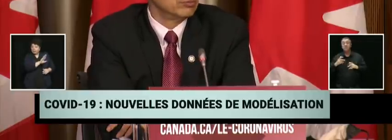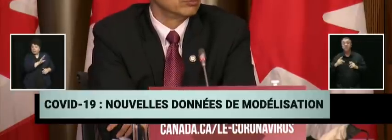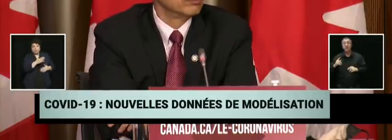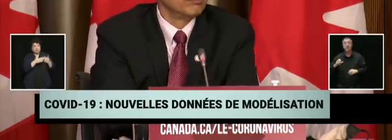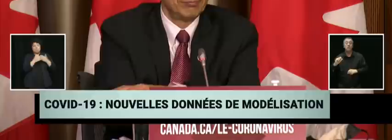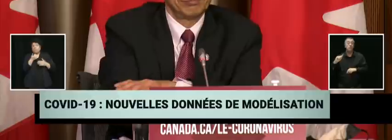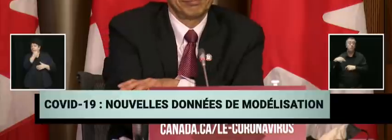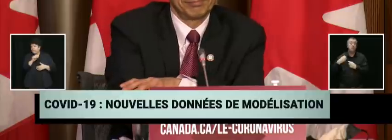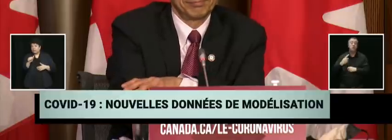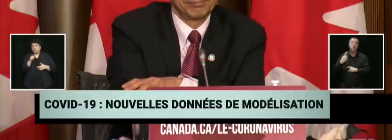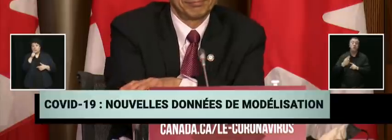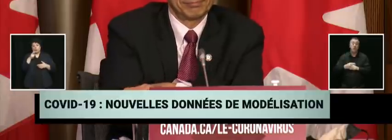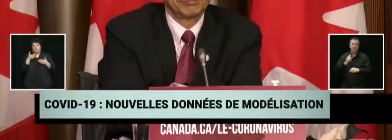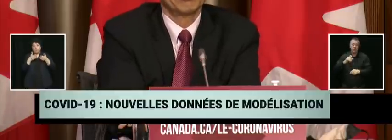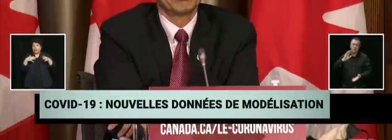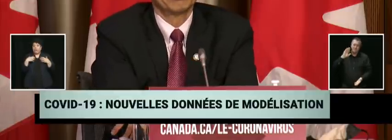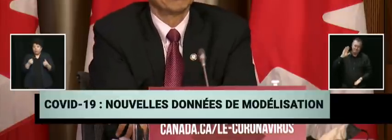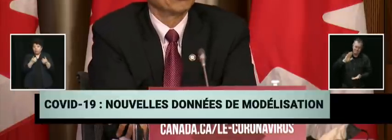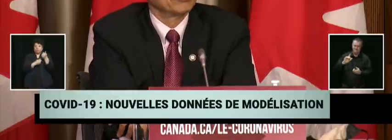vous.